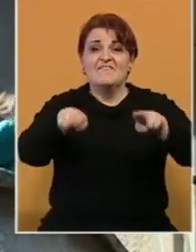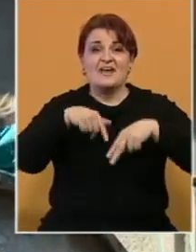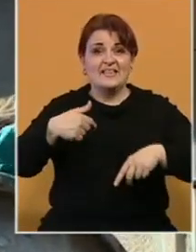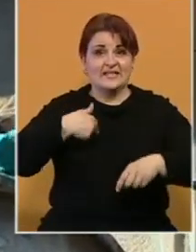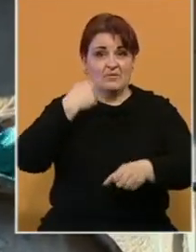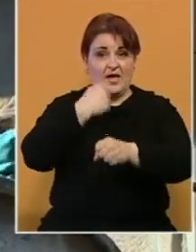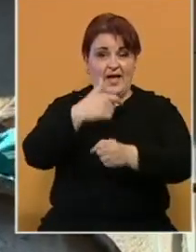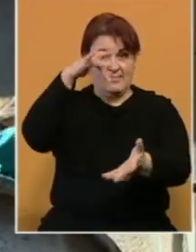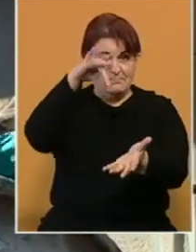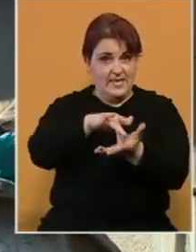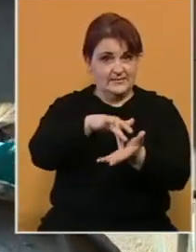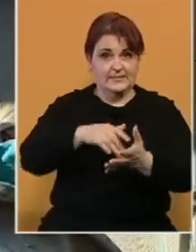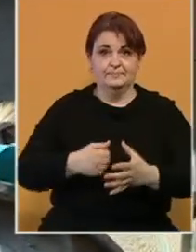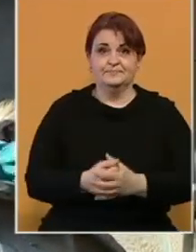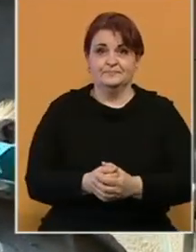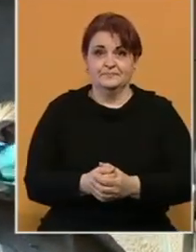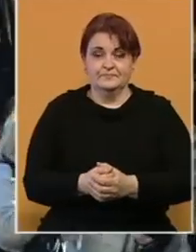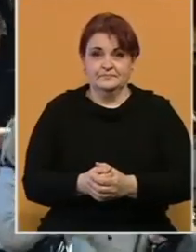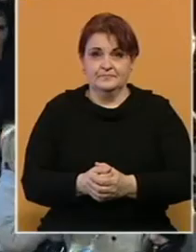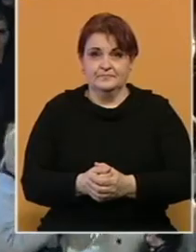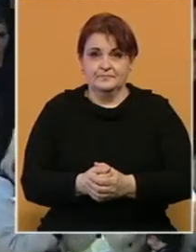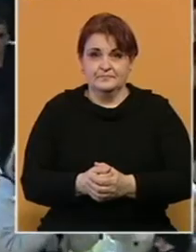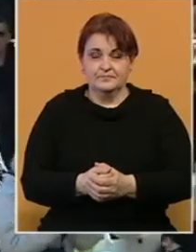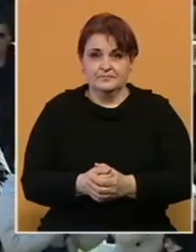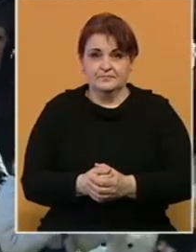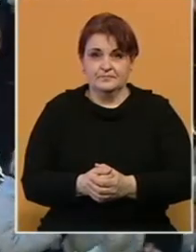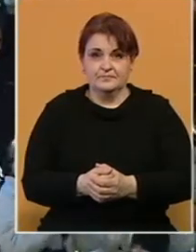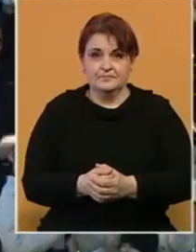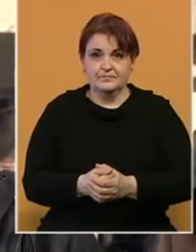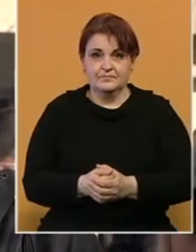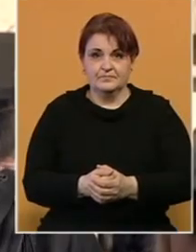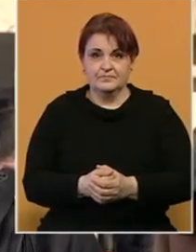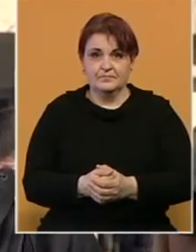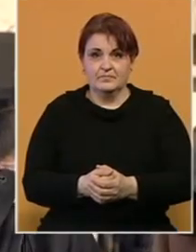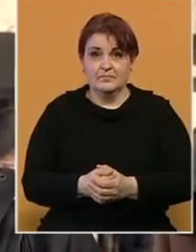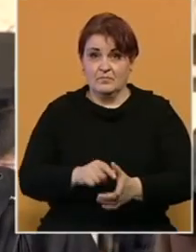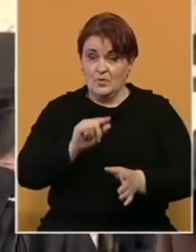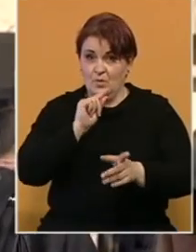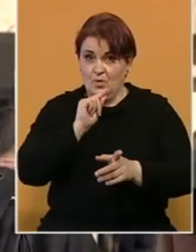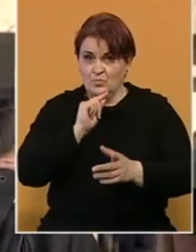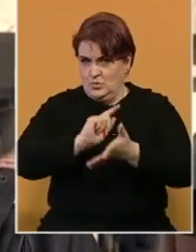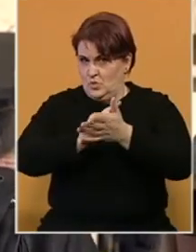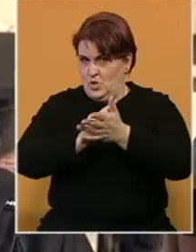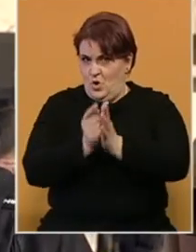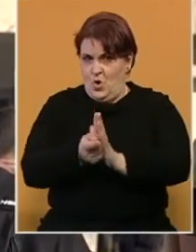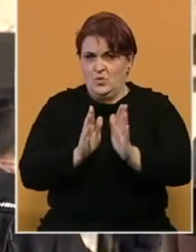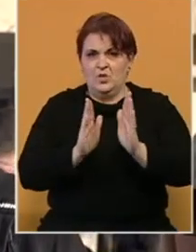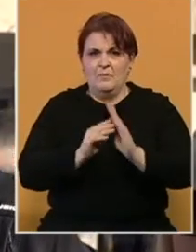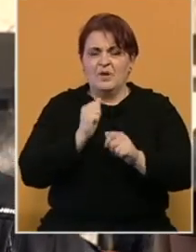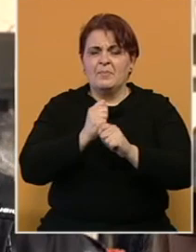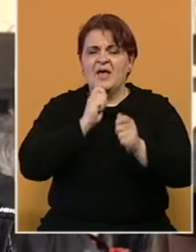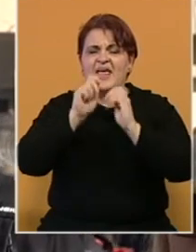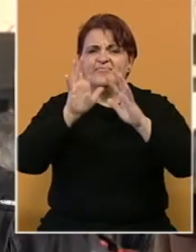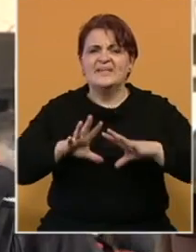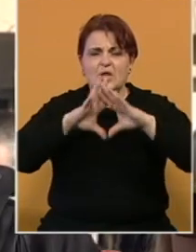vratili na svoja radna mjesta. Utorak se može odmah dogovoriti tekst